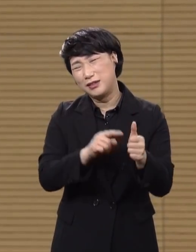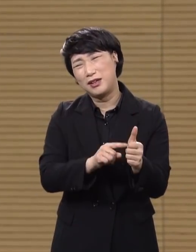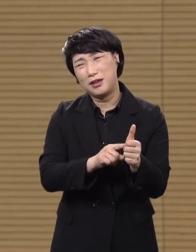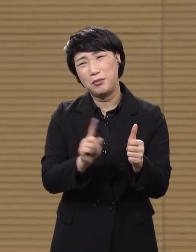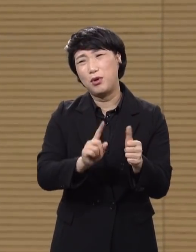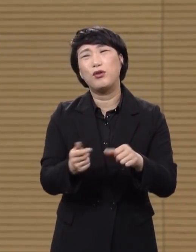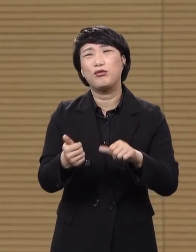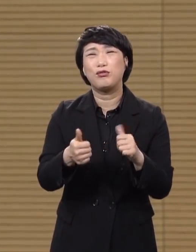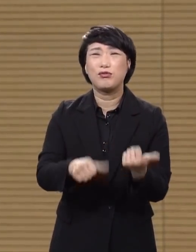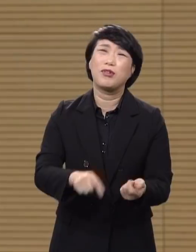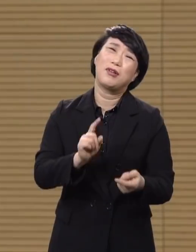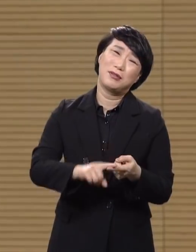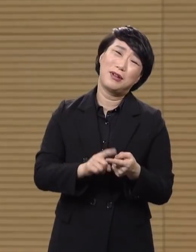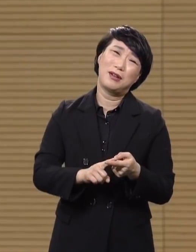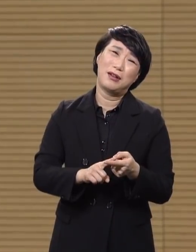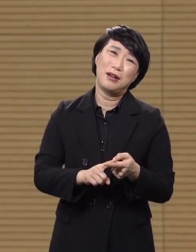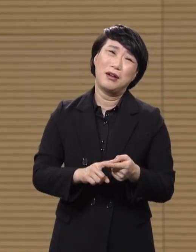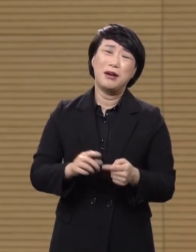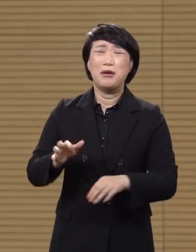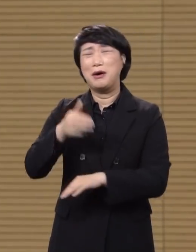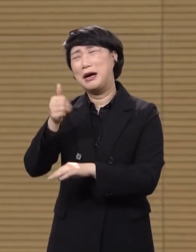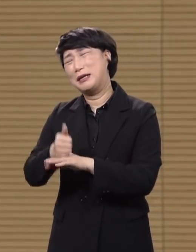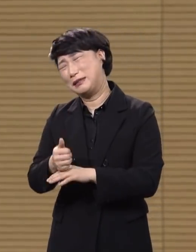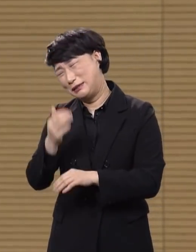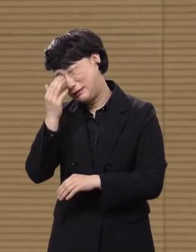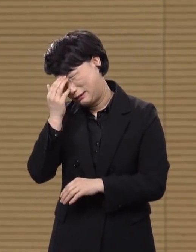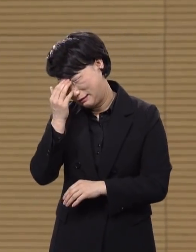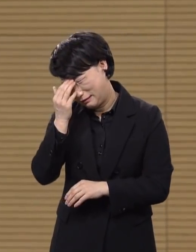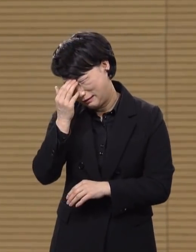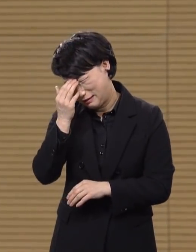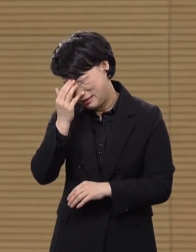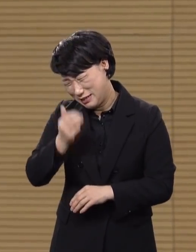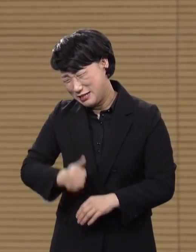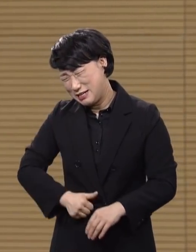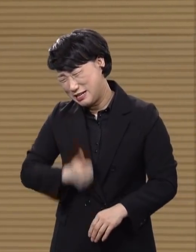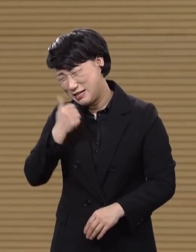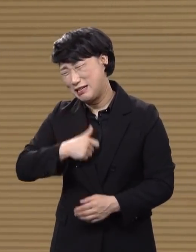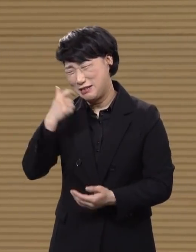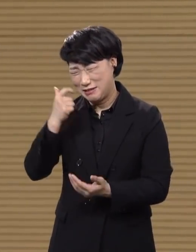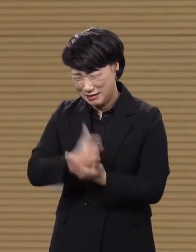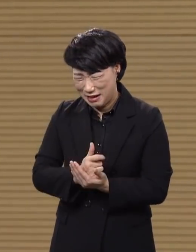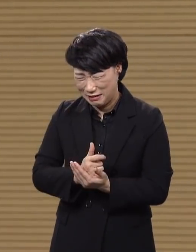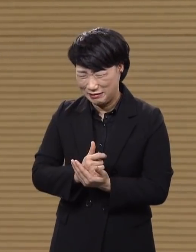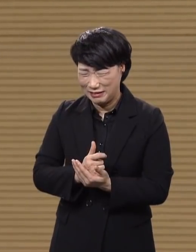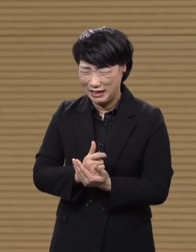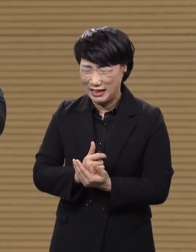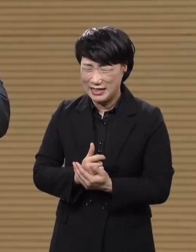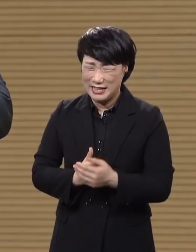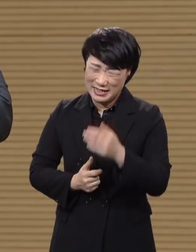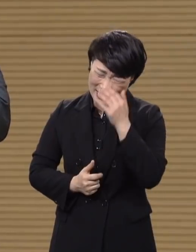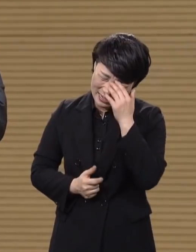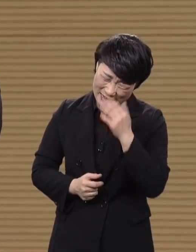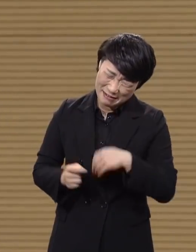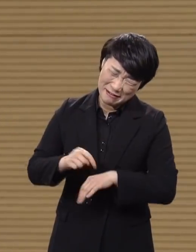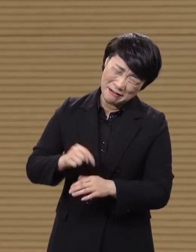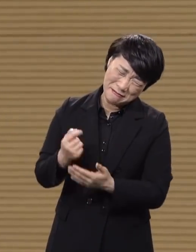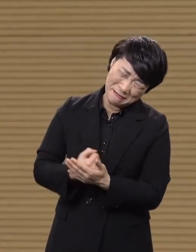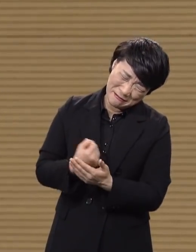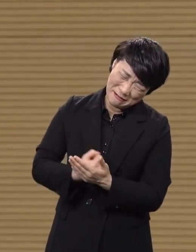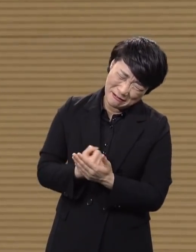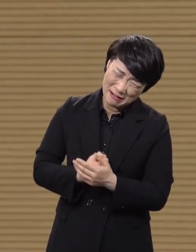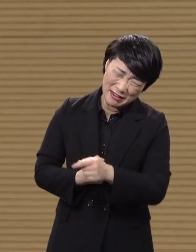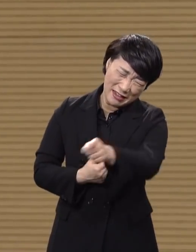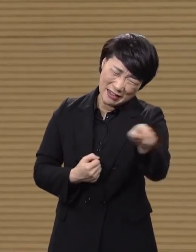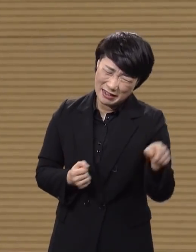끔찍없이 죽었습니다. 왕이 분하기도 하고 속도 상하고